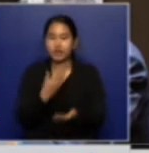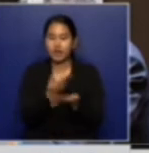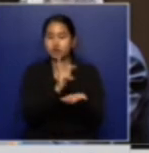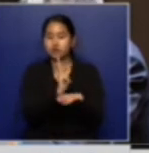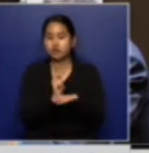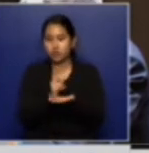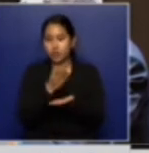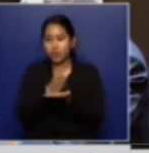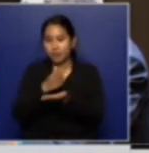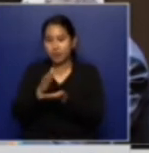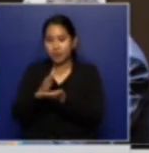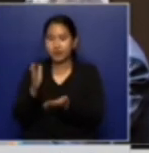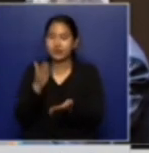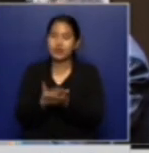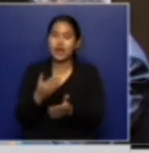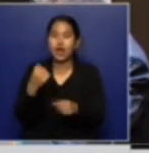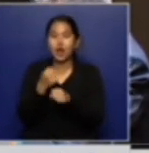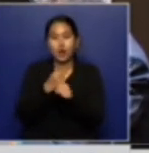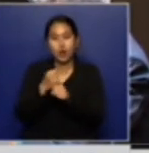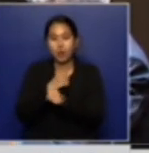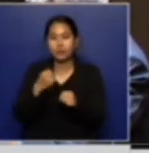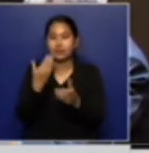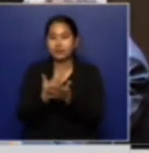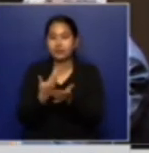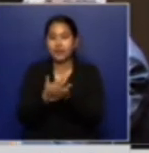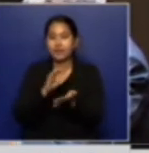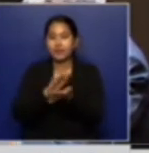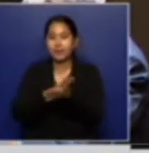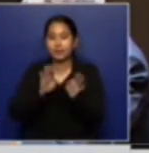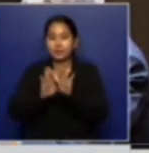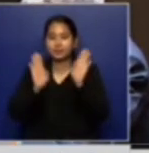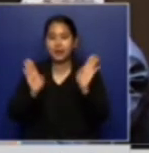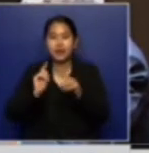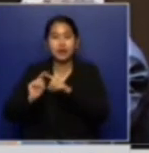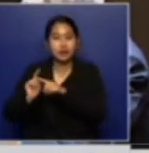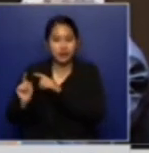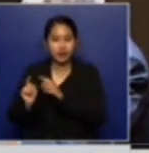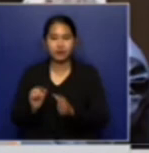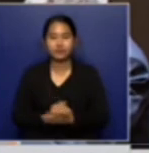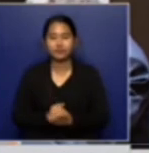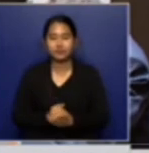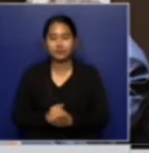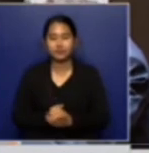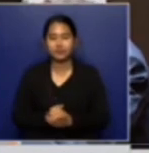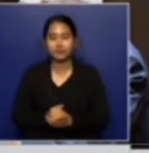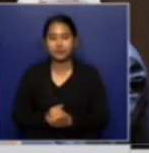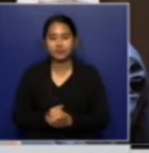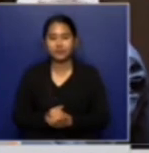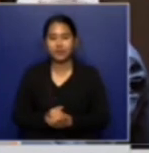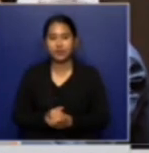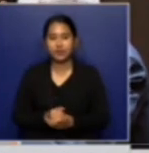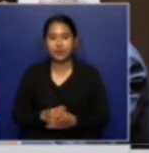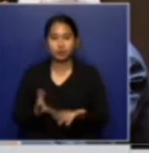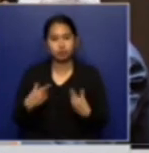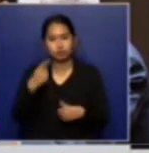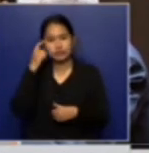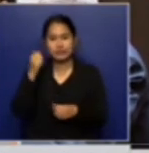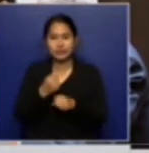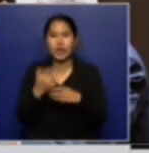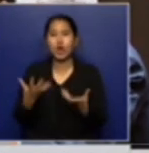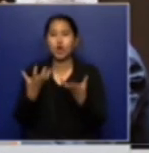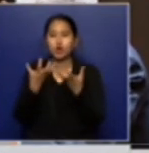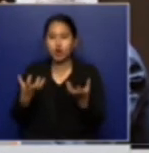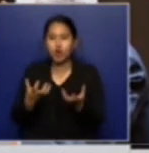ค่านมเด็กค่าเปิดเทอมครับท่านประธานครับเปิดเทอมต้องหาอะไรไปจำนองจำนำทั้งหม